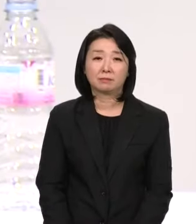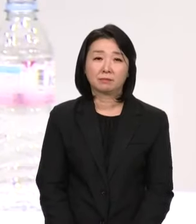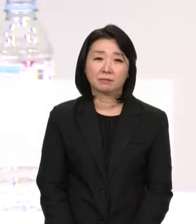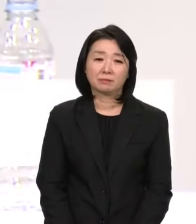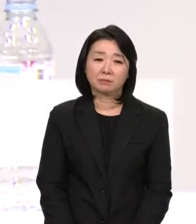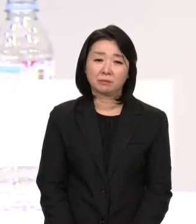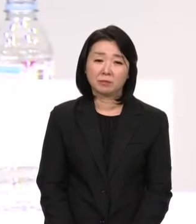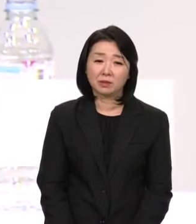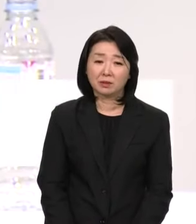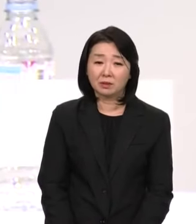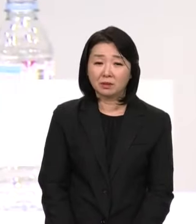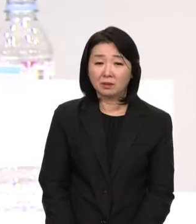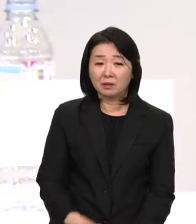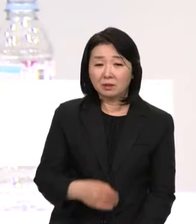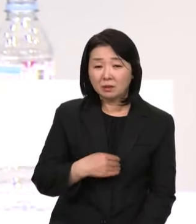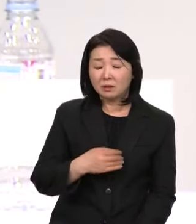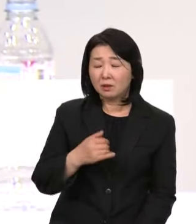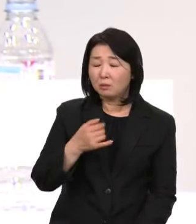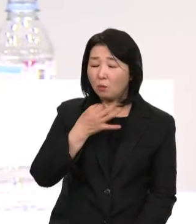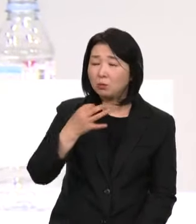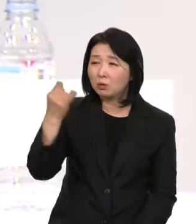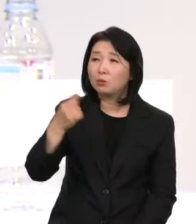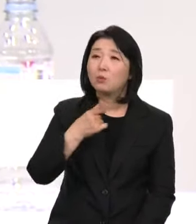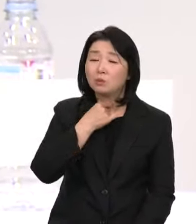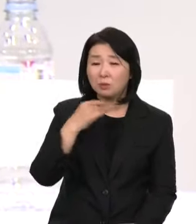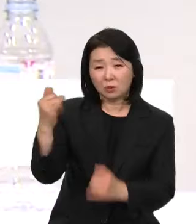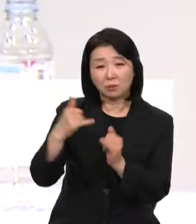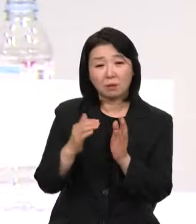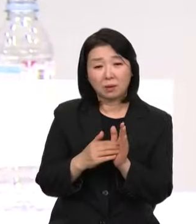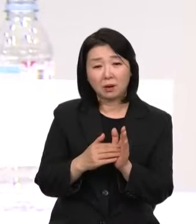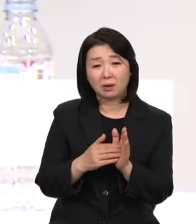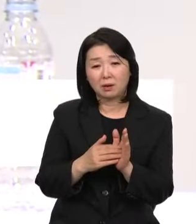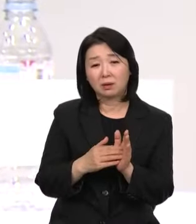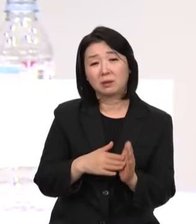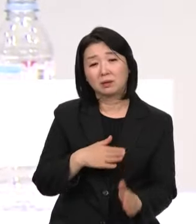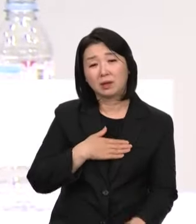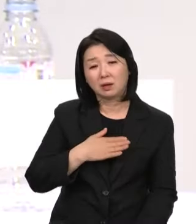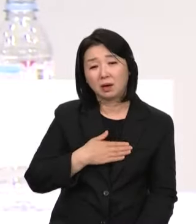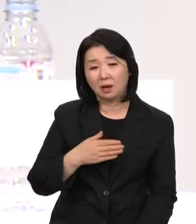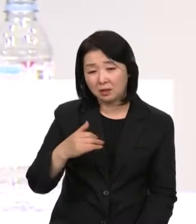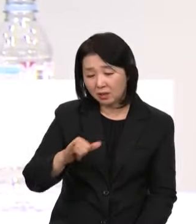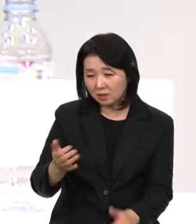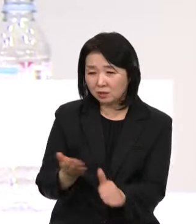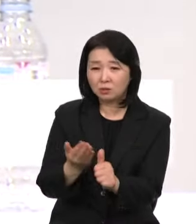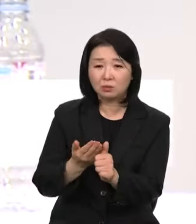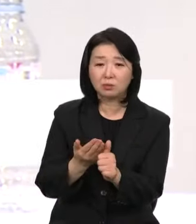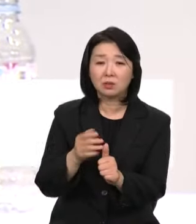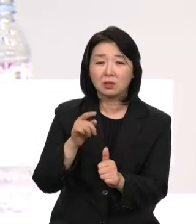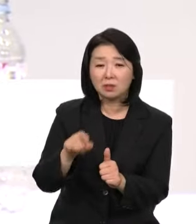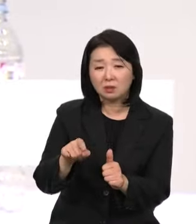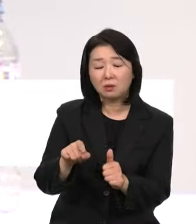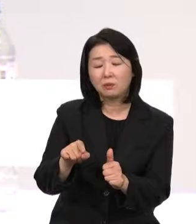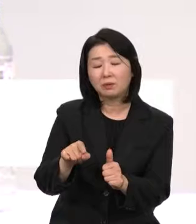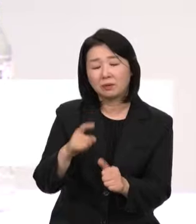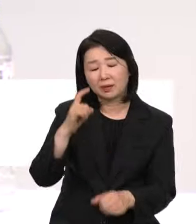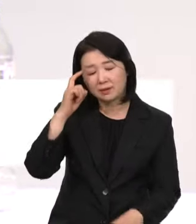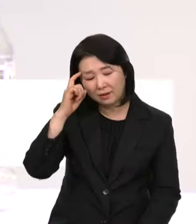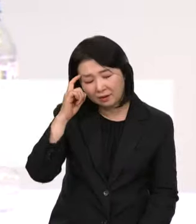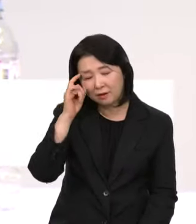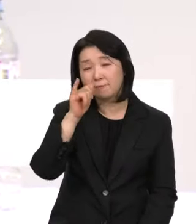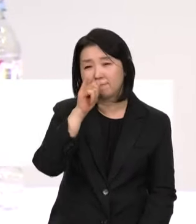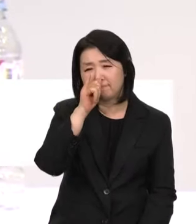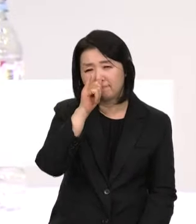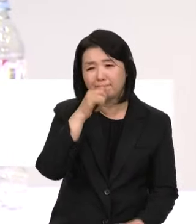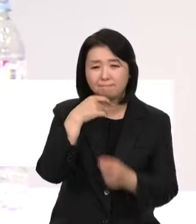그냥 목소리 듣고 싶어서 전화했다고. 그래서 제가 이게 자식 키우는 게 약간 이런 건가